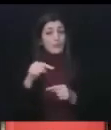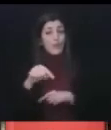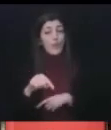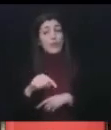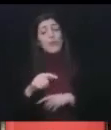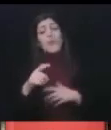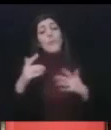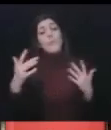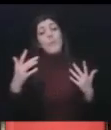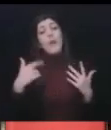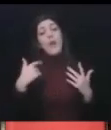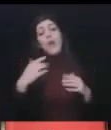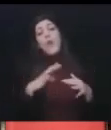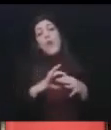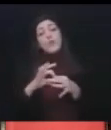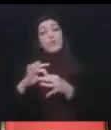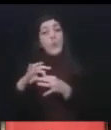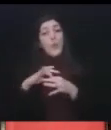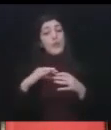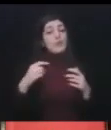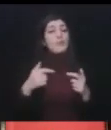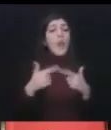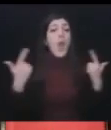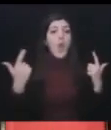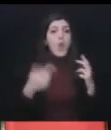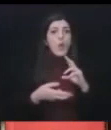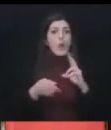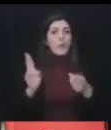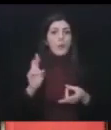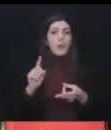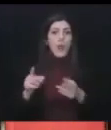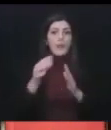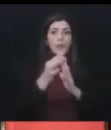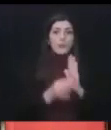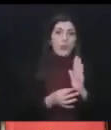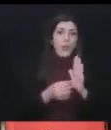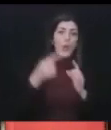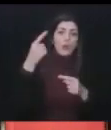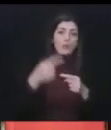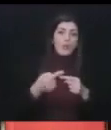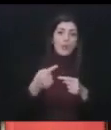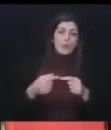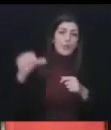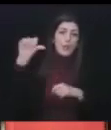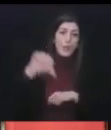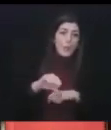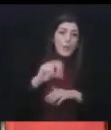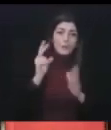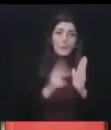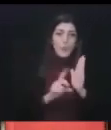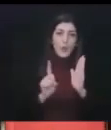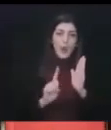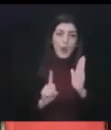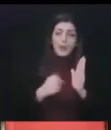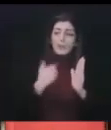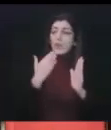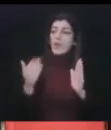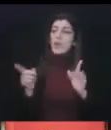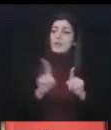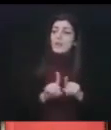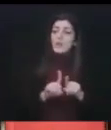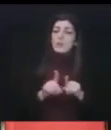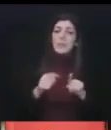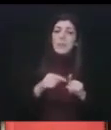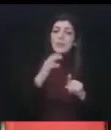giorno e di conseguenza è ancora più grave perché lei boccia un ordine del giorno senza manco leggerlo. E quindi la ringrazio, comunque sarà mia